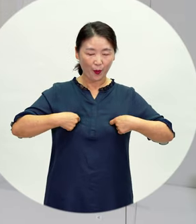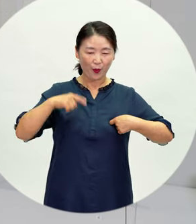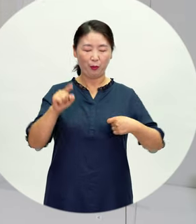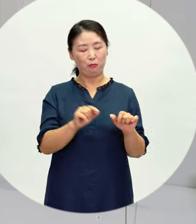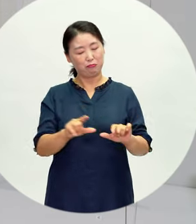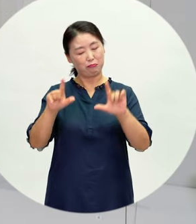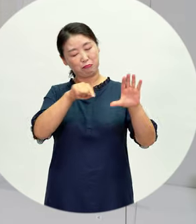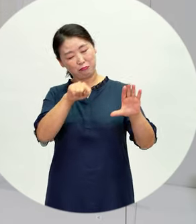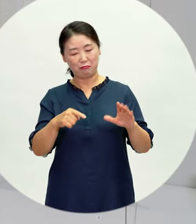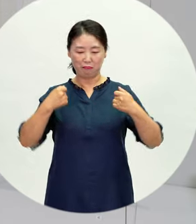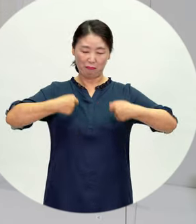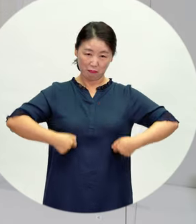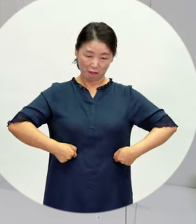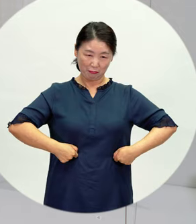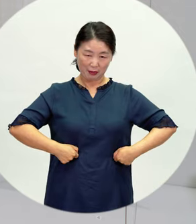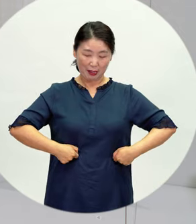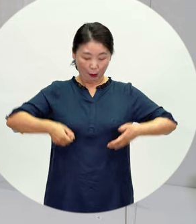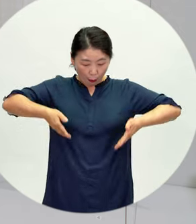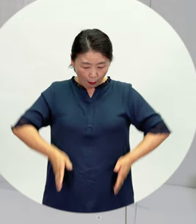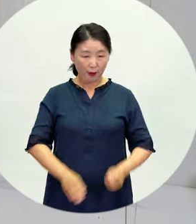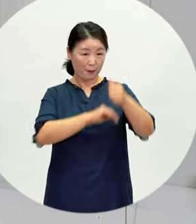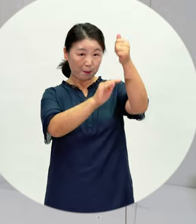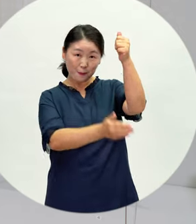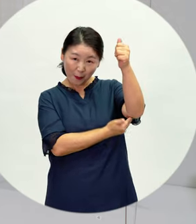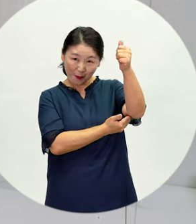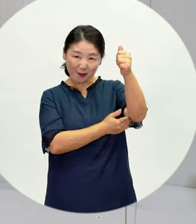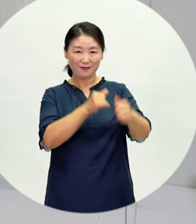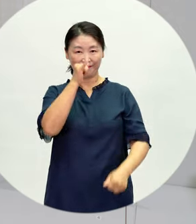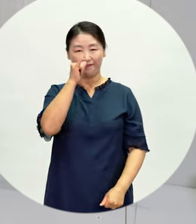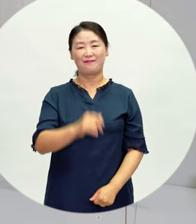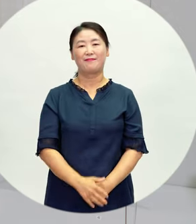생활하면서 입었던 두루마기와 저고리 이곳에서 만나보시길 바랍니다.